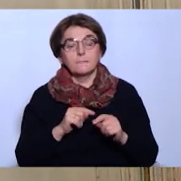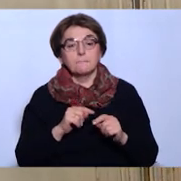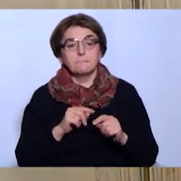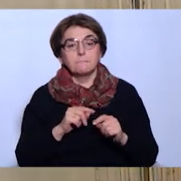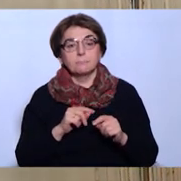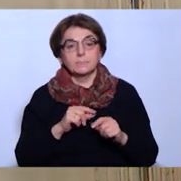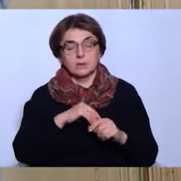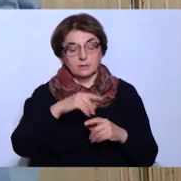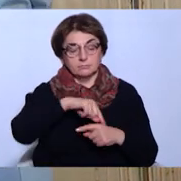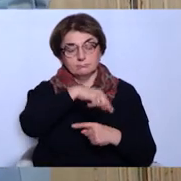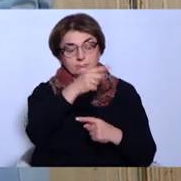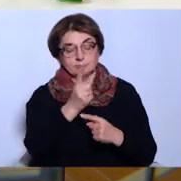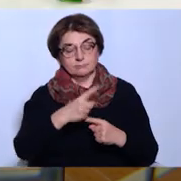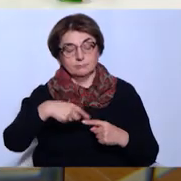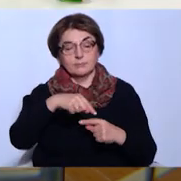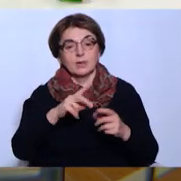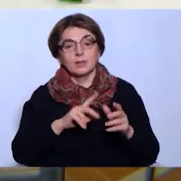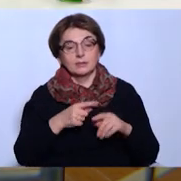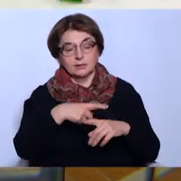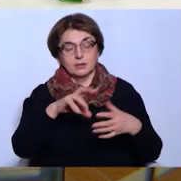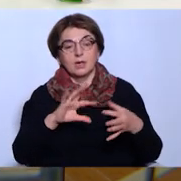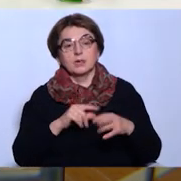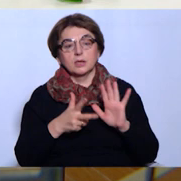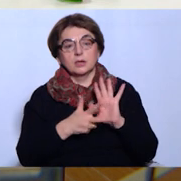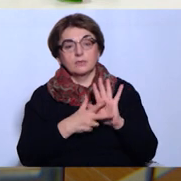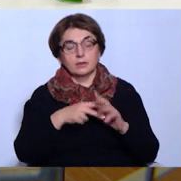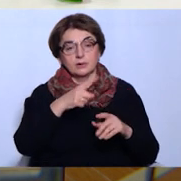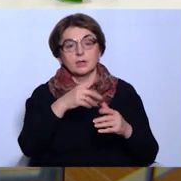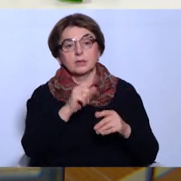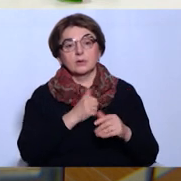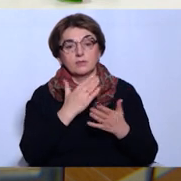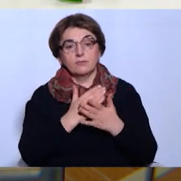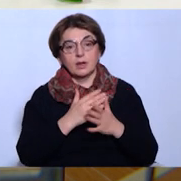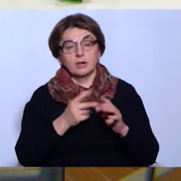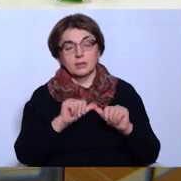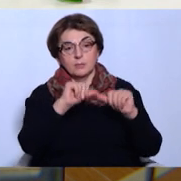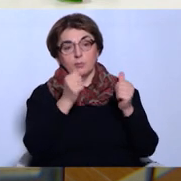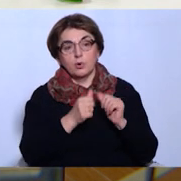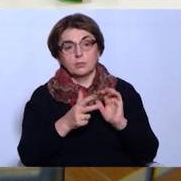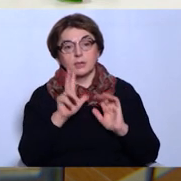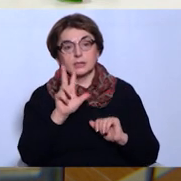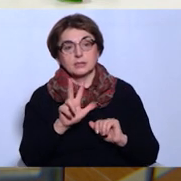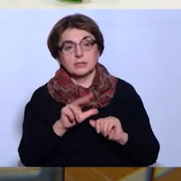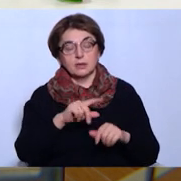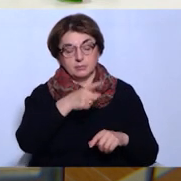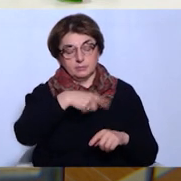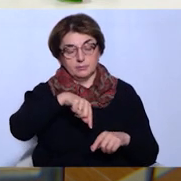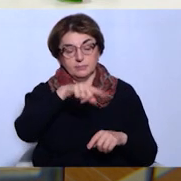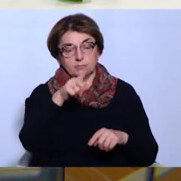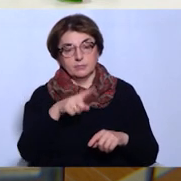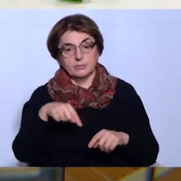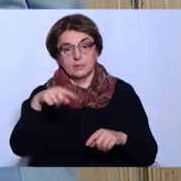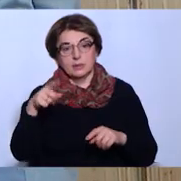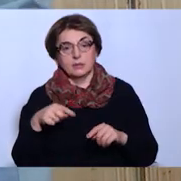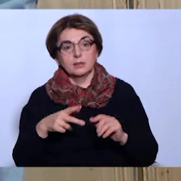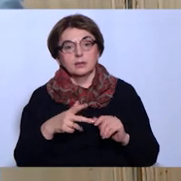წოდებული გაწელილი რვიანის ფორმა და რადგან გვაქვს სამი პ ორბიტალი, ეს სამი